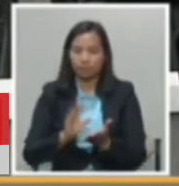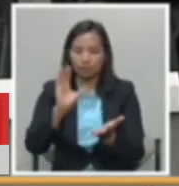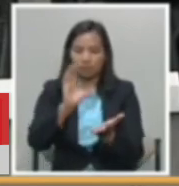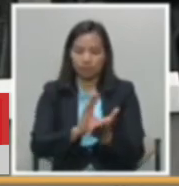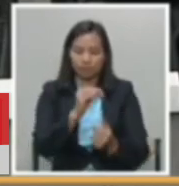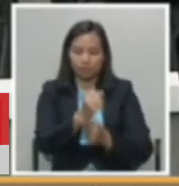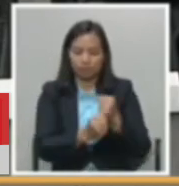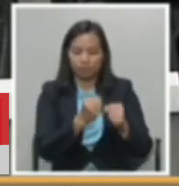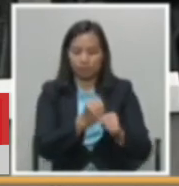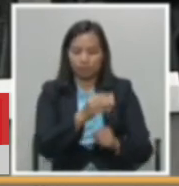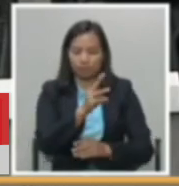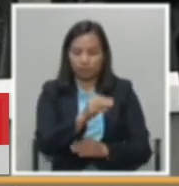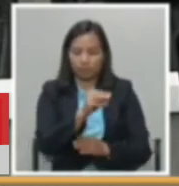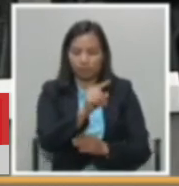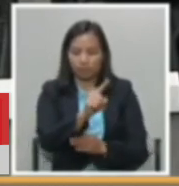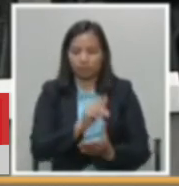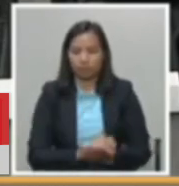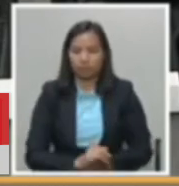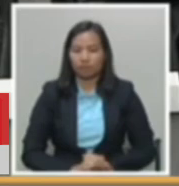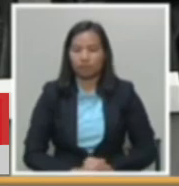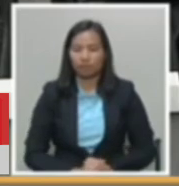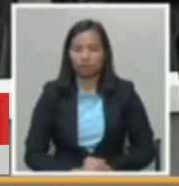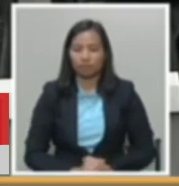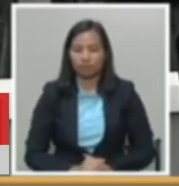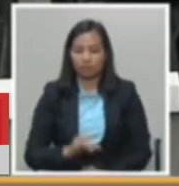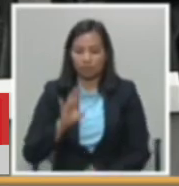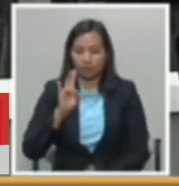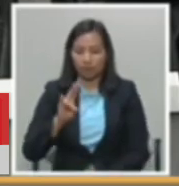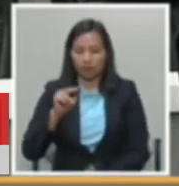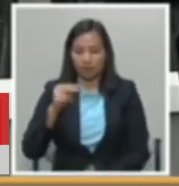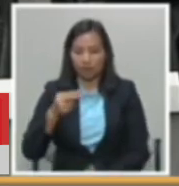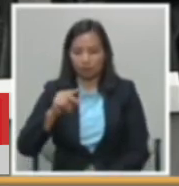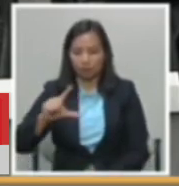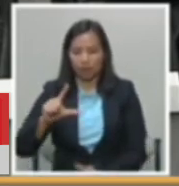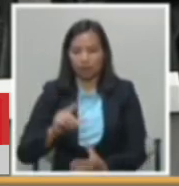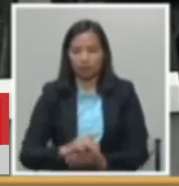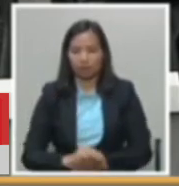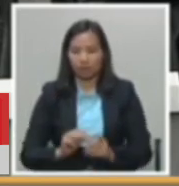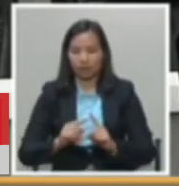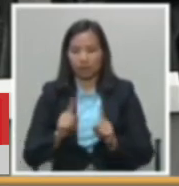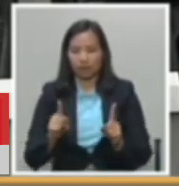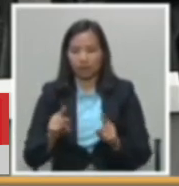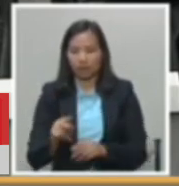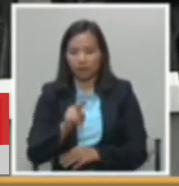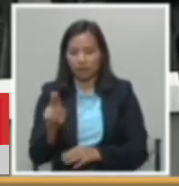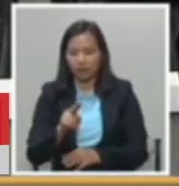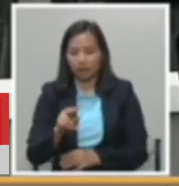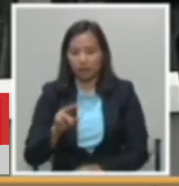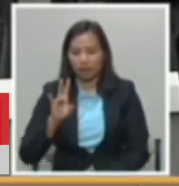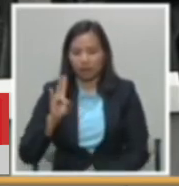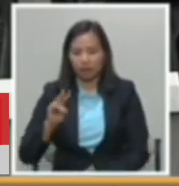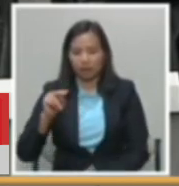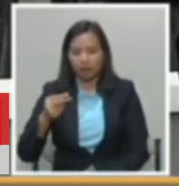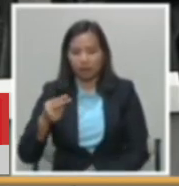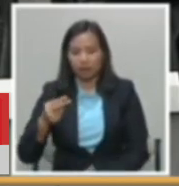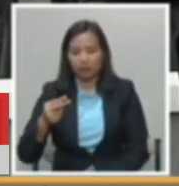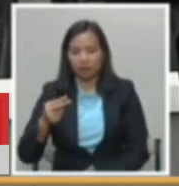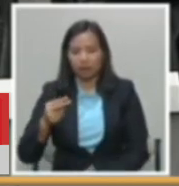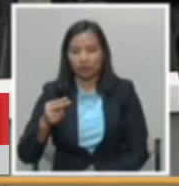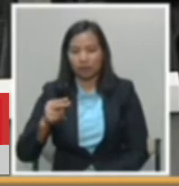61ตั้งไว้ 70,000 ล้านแต่ว่าใช้ไป 70,000 ล้าน 74,000